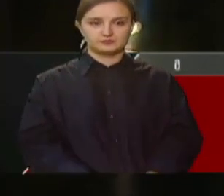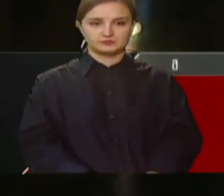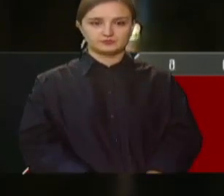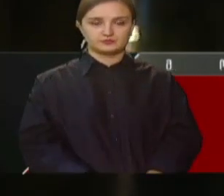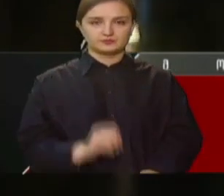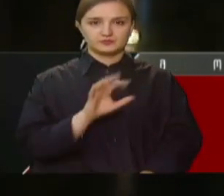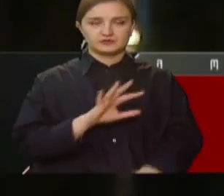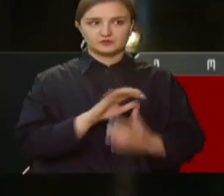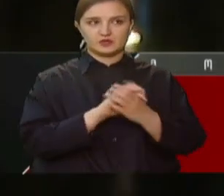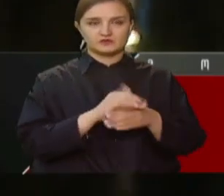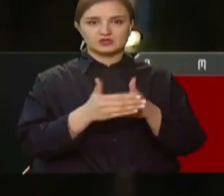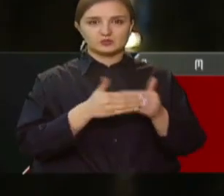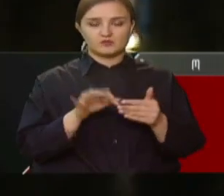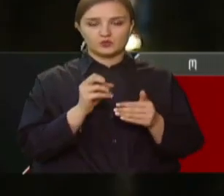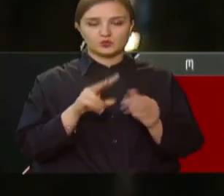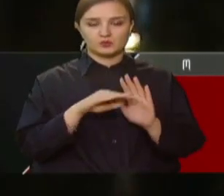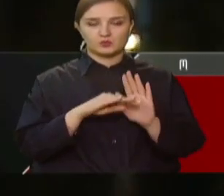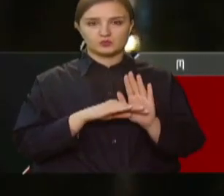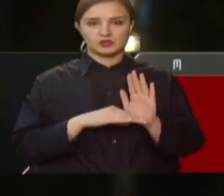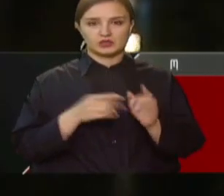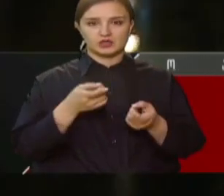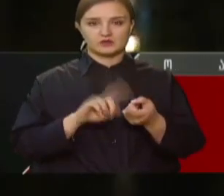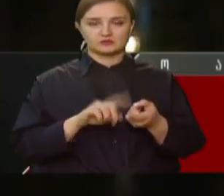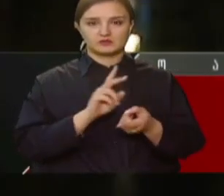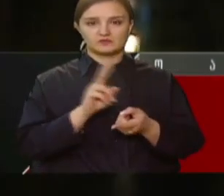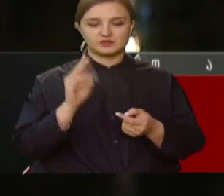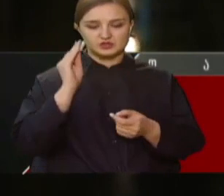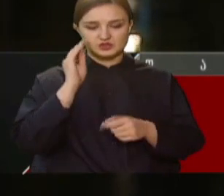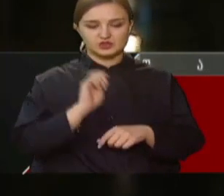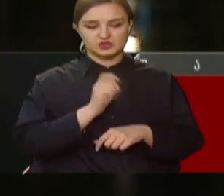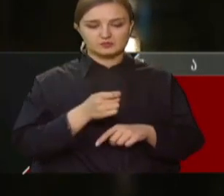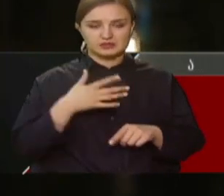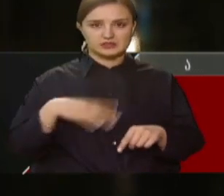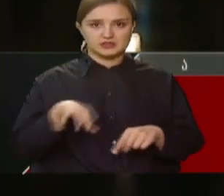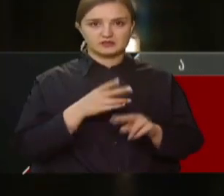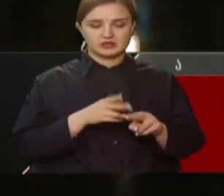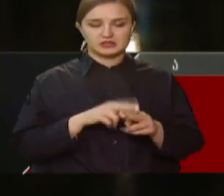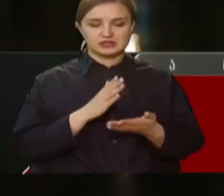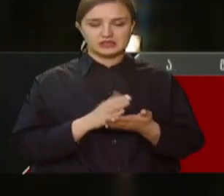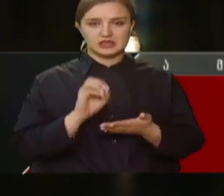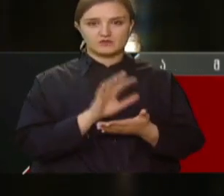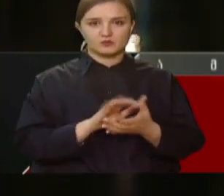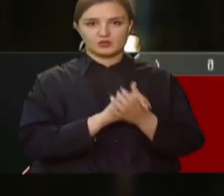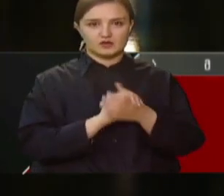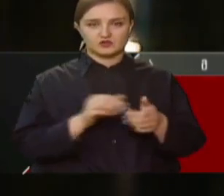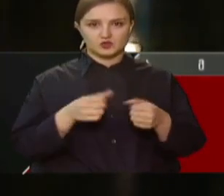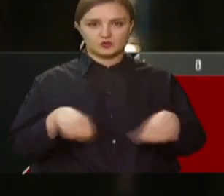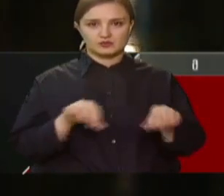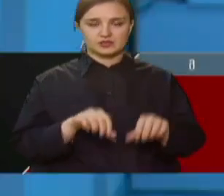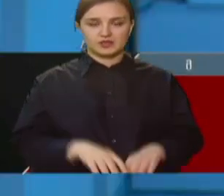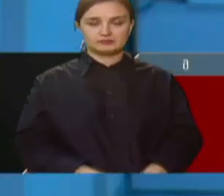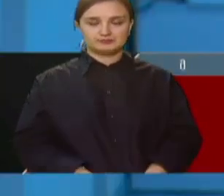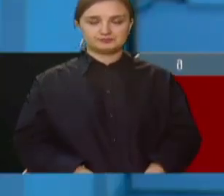ევროკავშირთან დაახლოების კუთხით, მათ შორის 12 პუნქტთან დაკავშირებით. ვინც შეაფასებს საქართველოს, ეს არის ევროპული კავშირის კომისია.